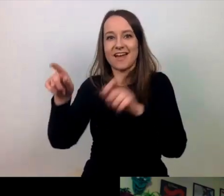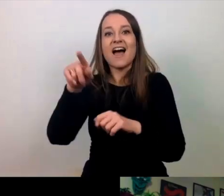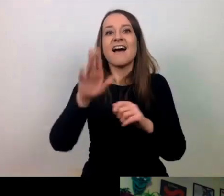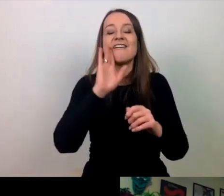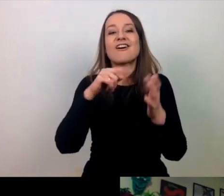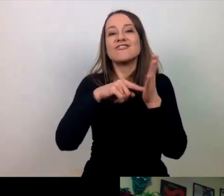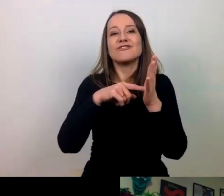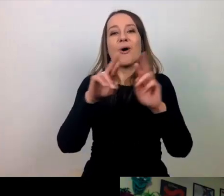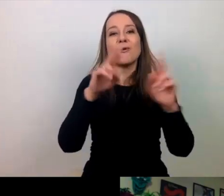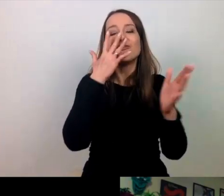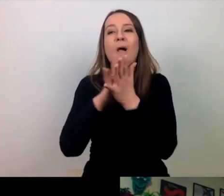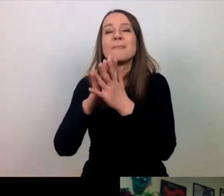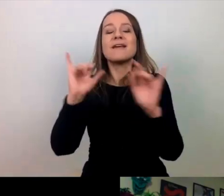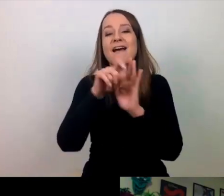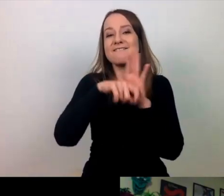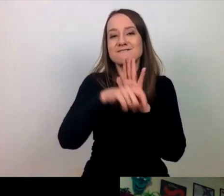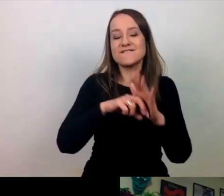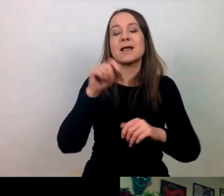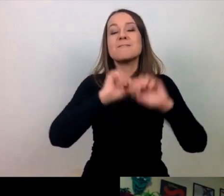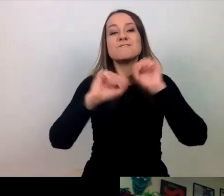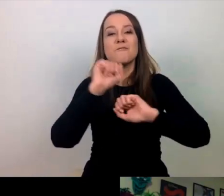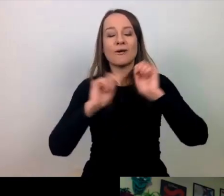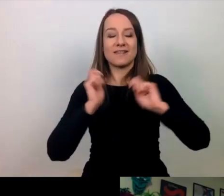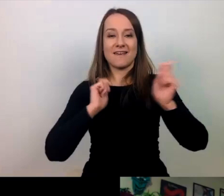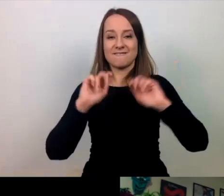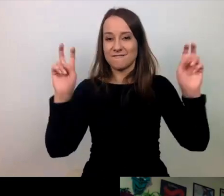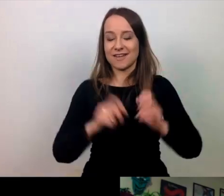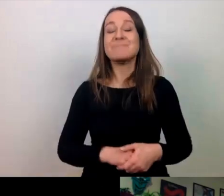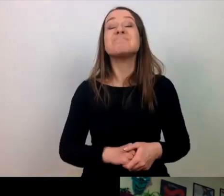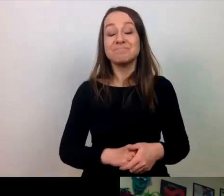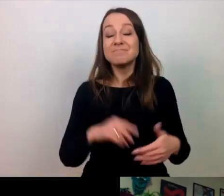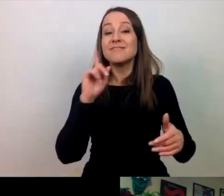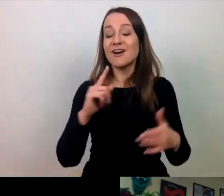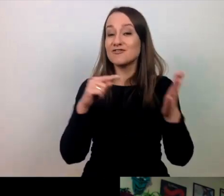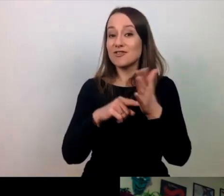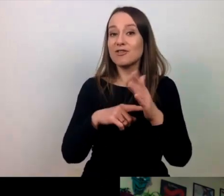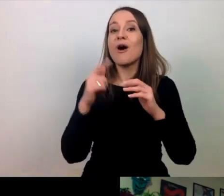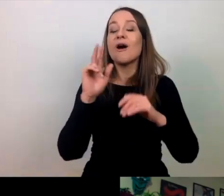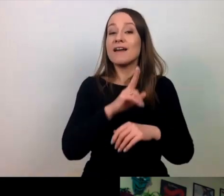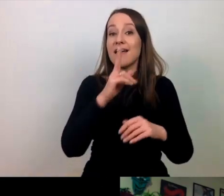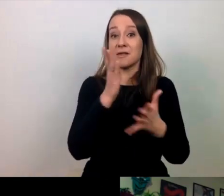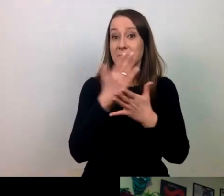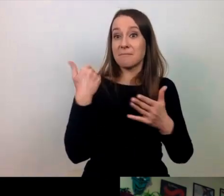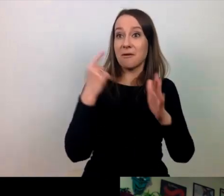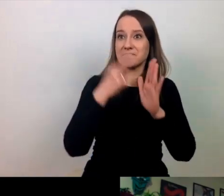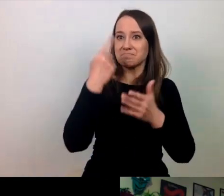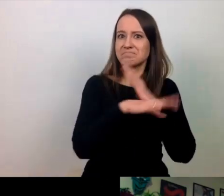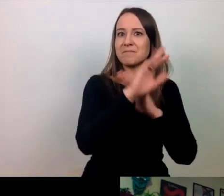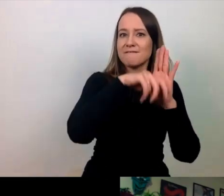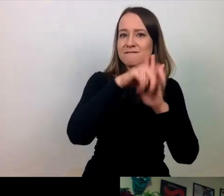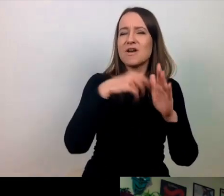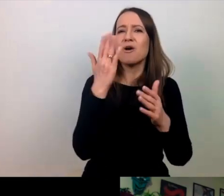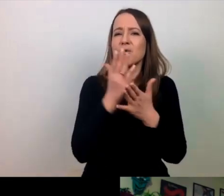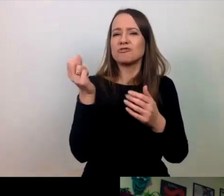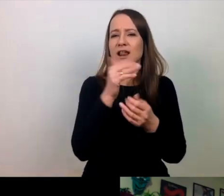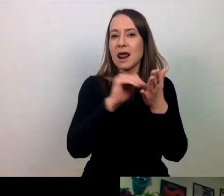wakacje. Genialnie. Chciałam bardzo, żeby to wybrzmiało, bo tak, od czasu premiery Włoskich wakacji już troszeczkę minęło, parę miesięcy